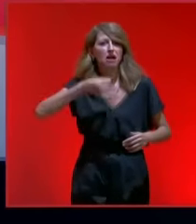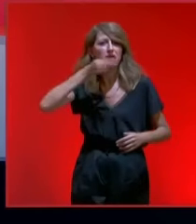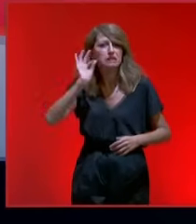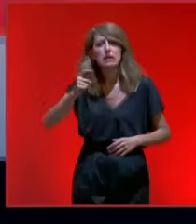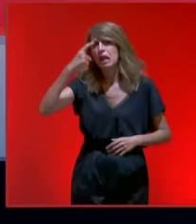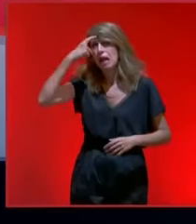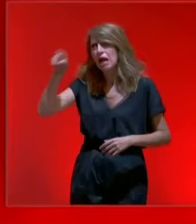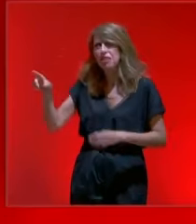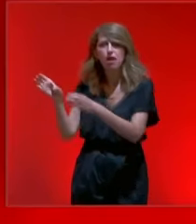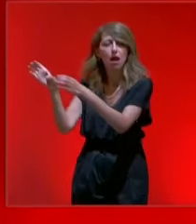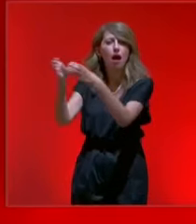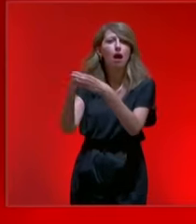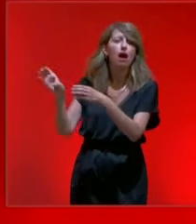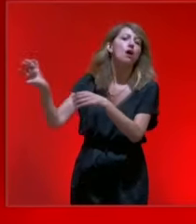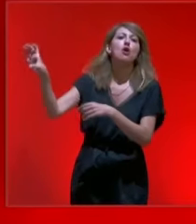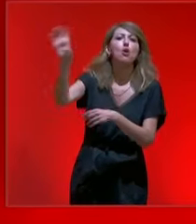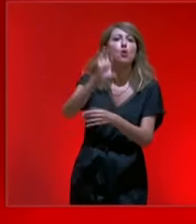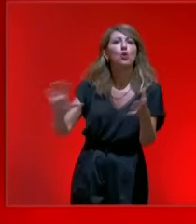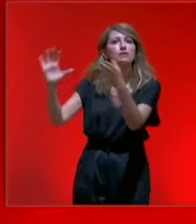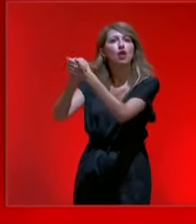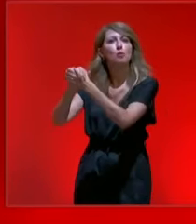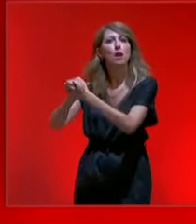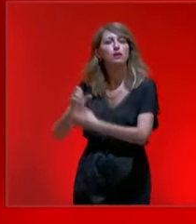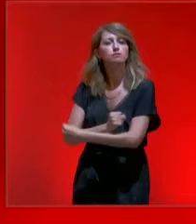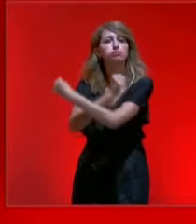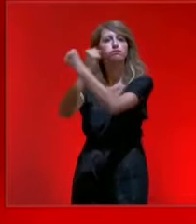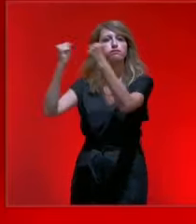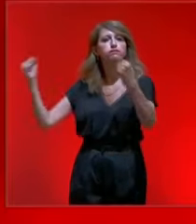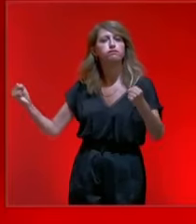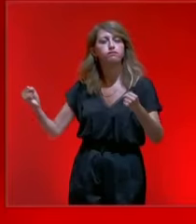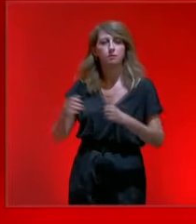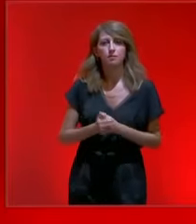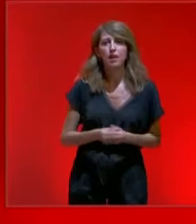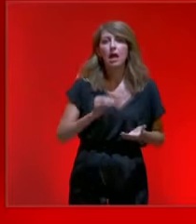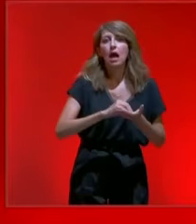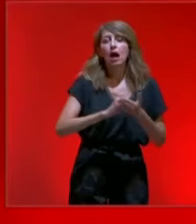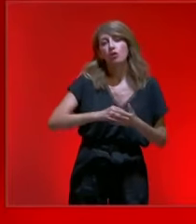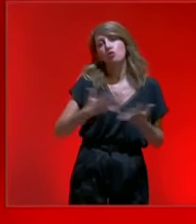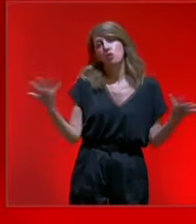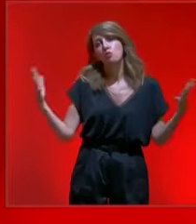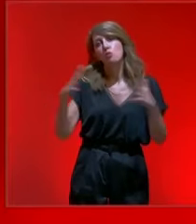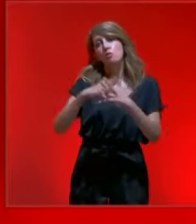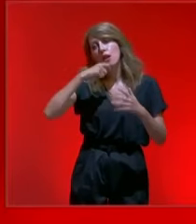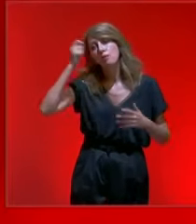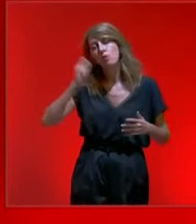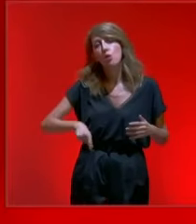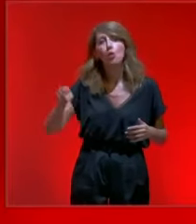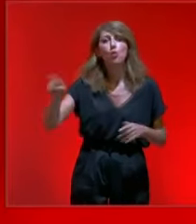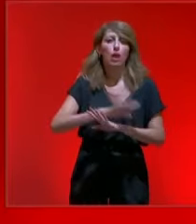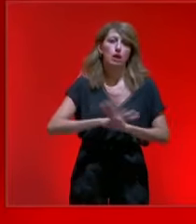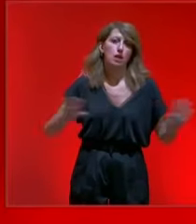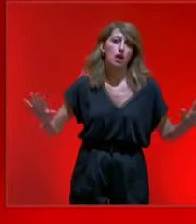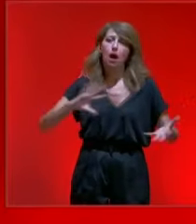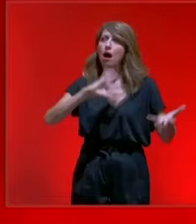στην Ουκρανία, που μένεται και αποτελεί τη μεγαλύτερη απειλή για την παγκόσμια ειρήνη και τις ροές